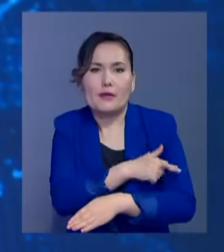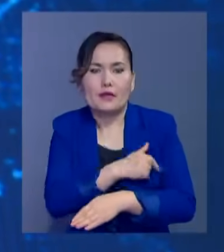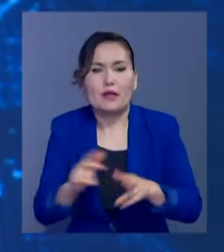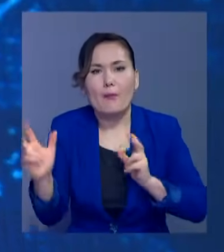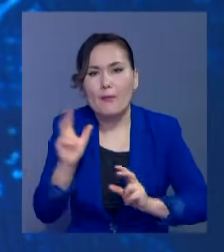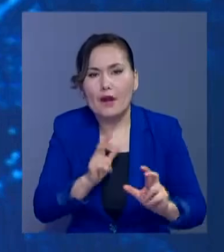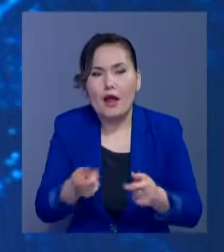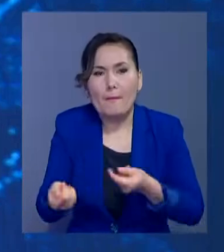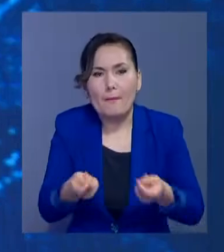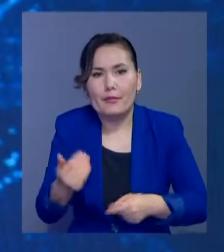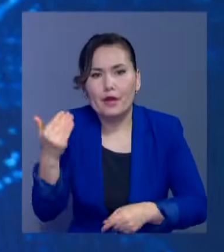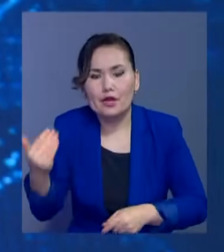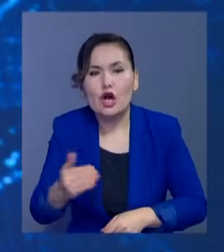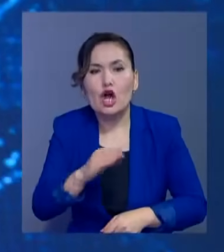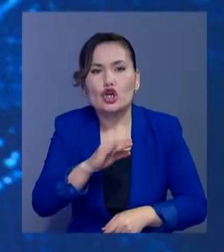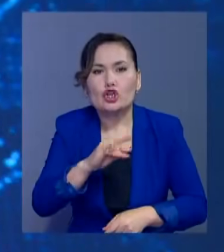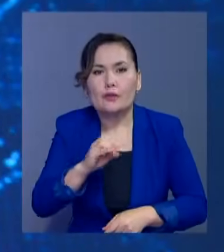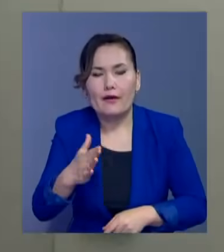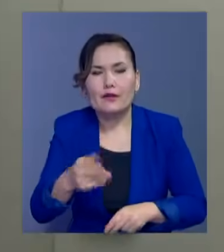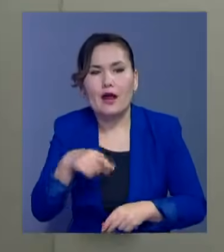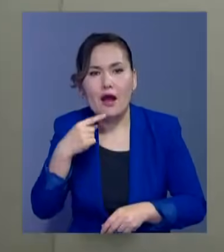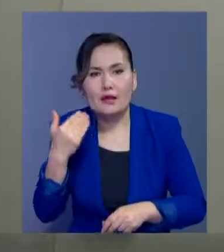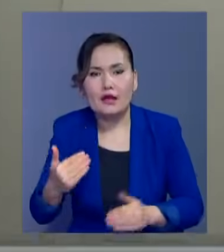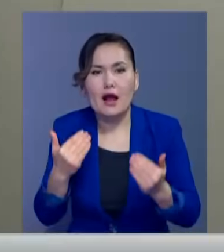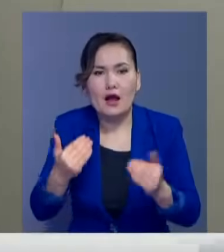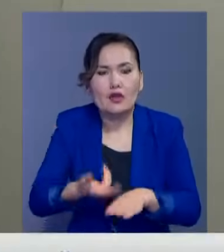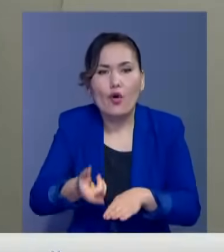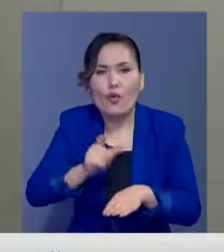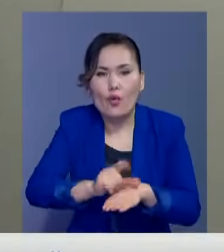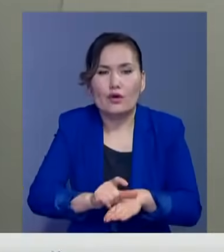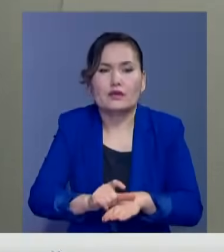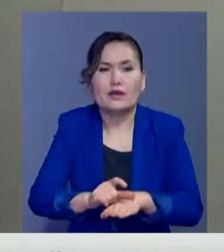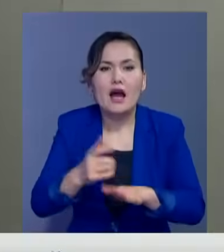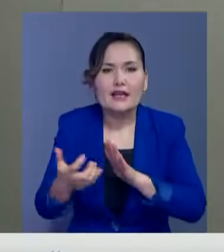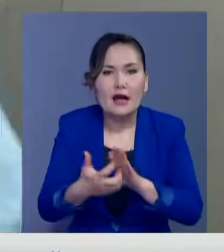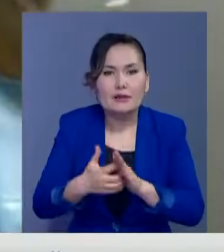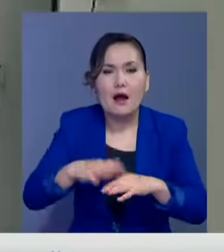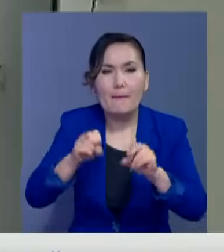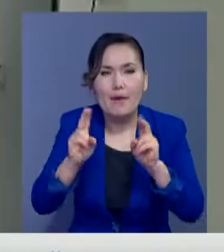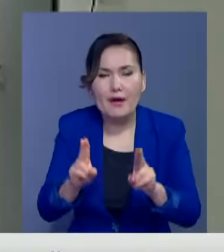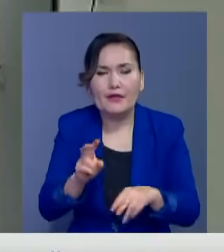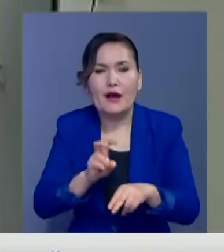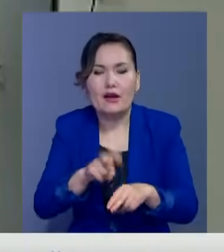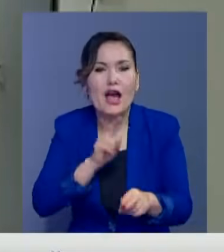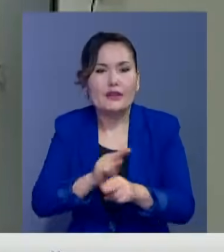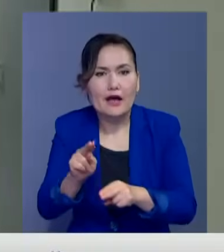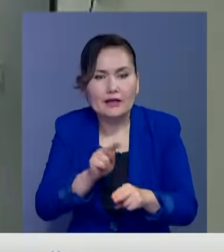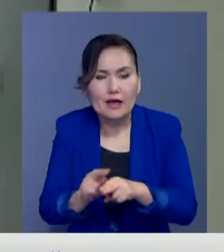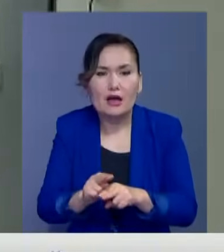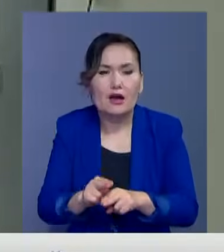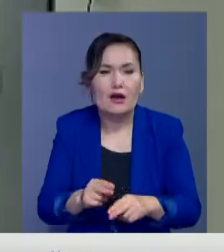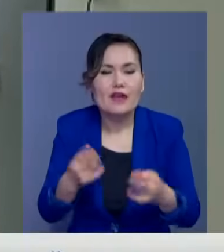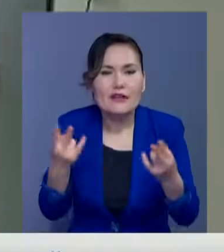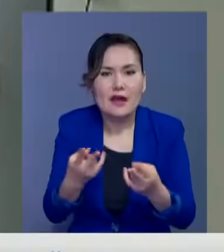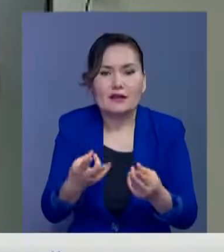медициналық университетінің проректоры Бауыржан Жүсіповтің айтуынша, қазір аса тапшы мамандарды дайындауға ақша аямау керек, өйткені